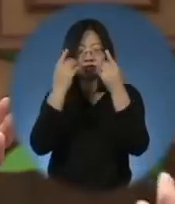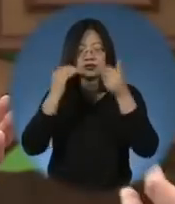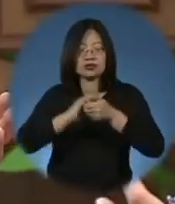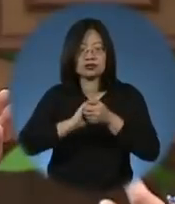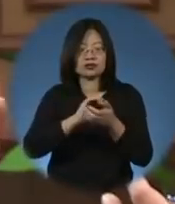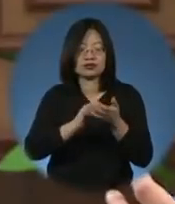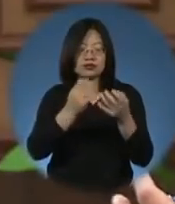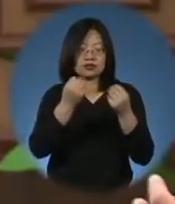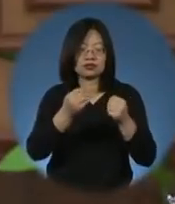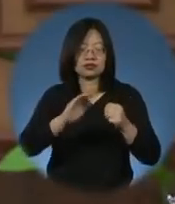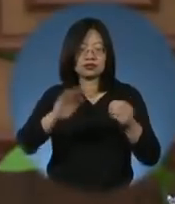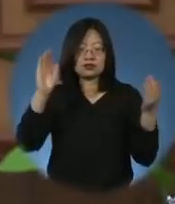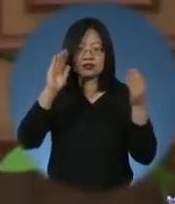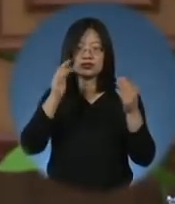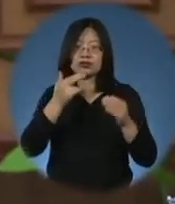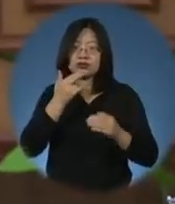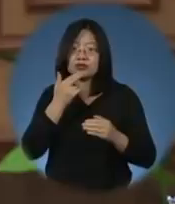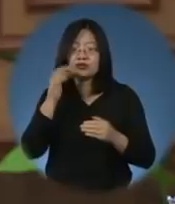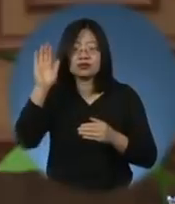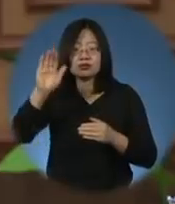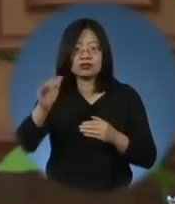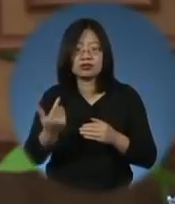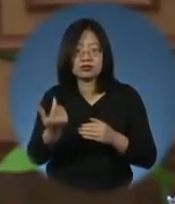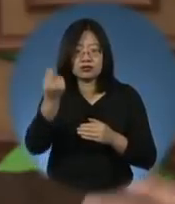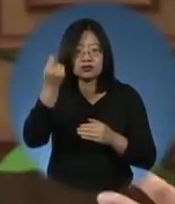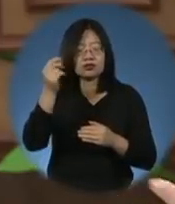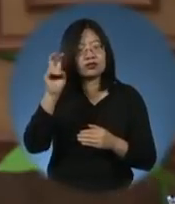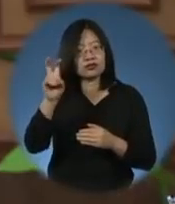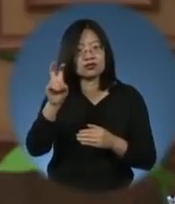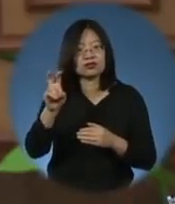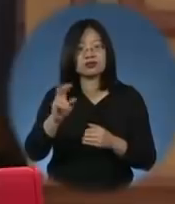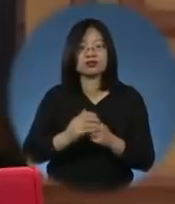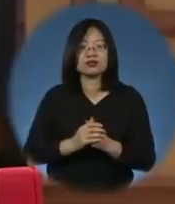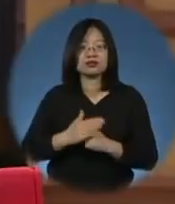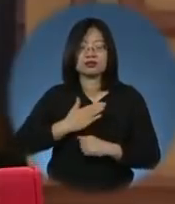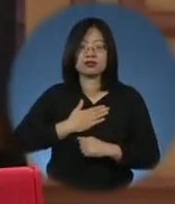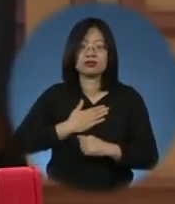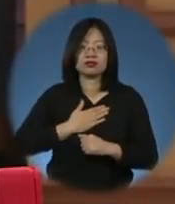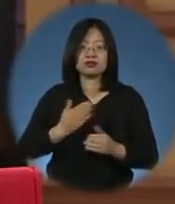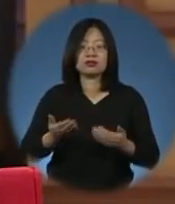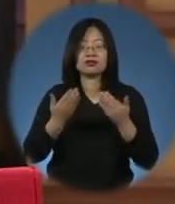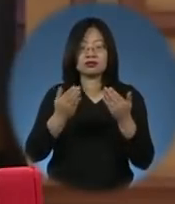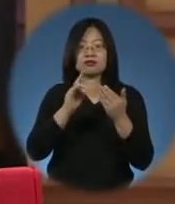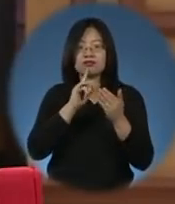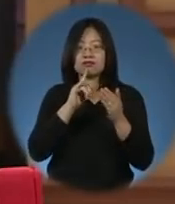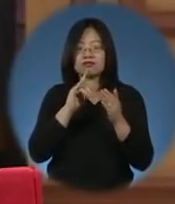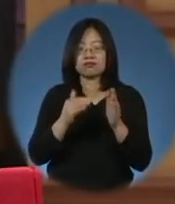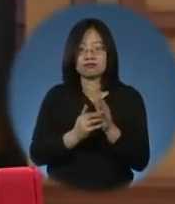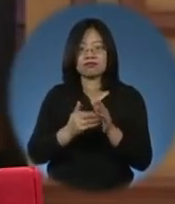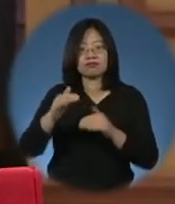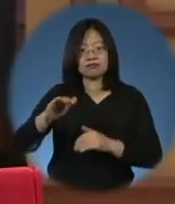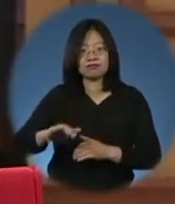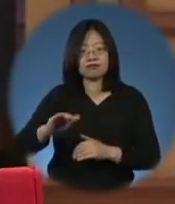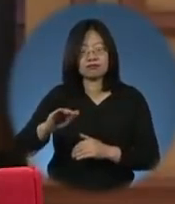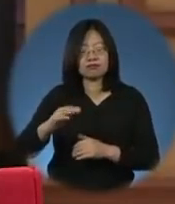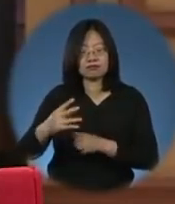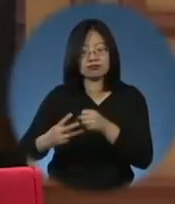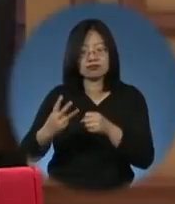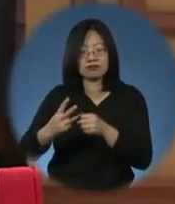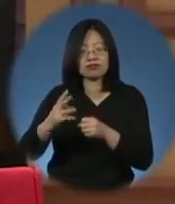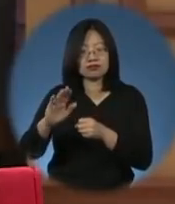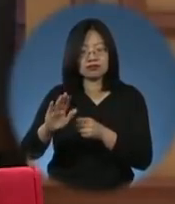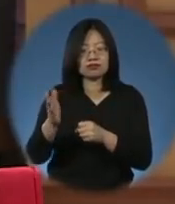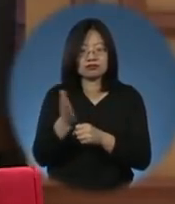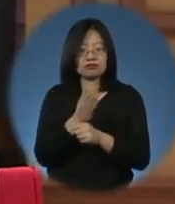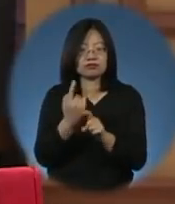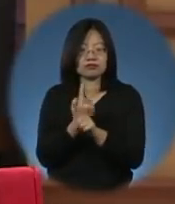정원은 많은데 학생은 없고. 이제 앞으로 곧 그렇게 되죠. 그렇죠. 네. 그게 바로 제가 이제 드리는 말씀인데요. 예. 그게 앞으로 3년 뒤부터